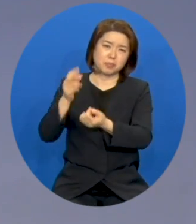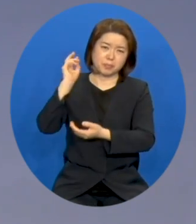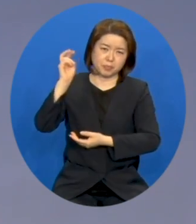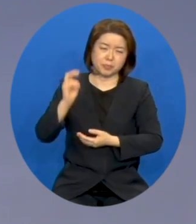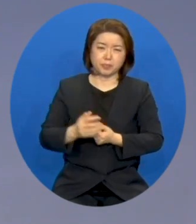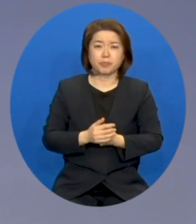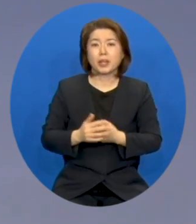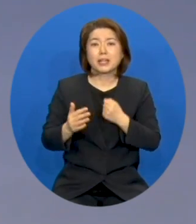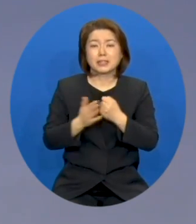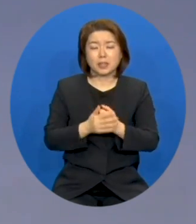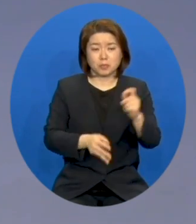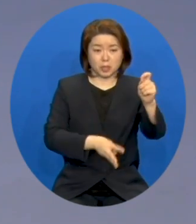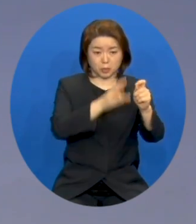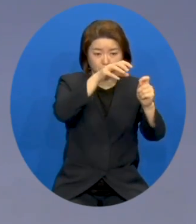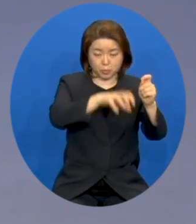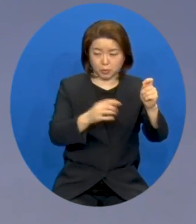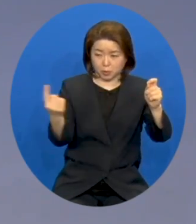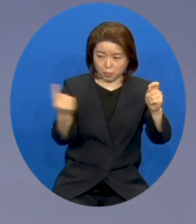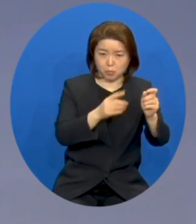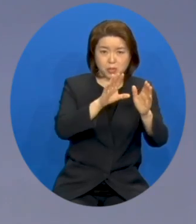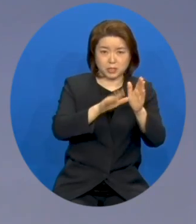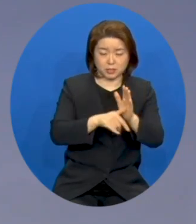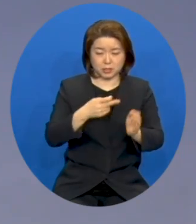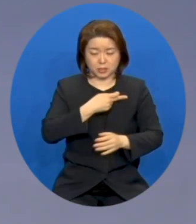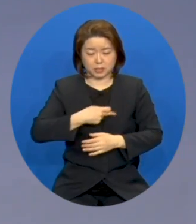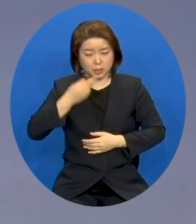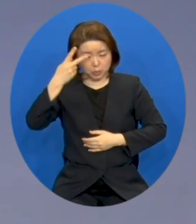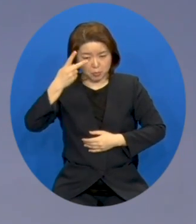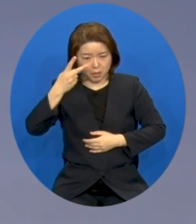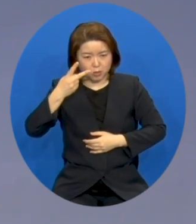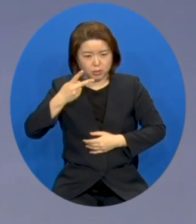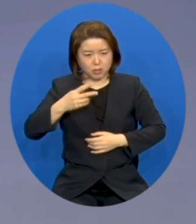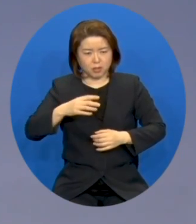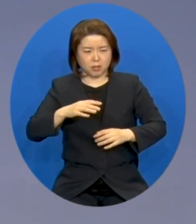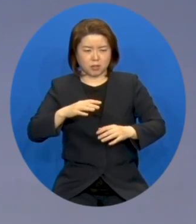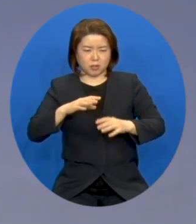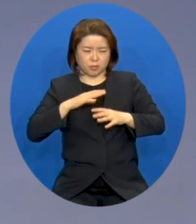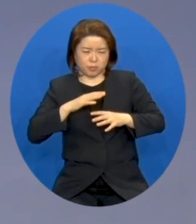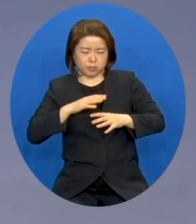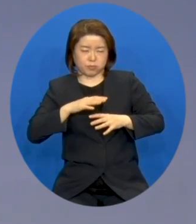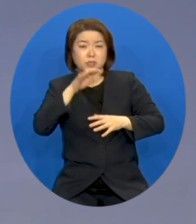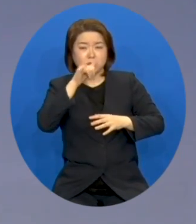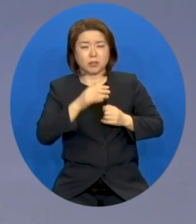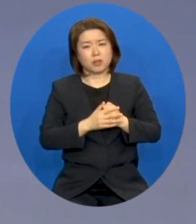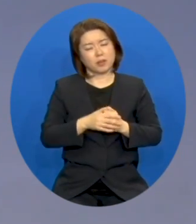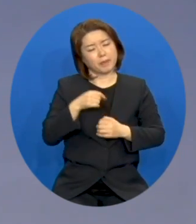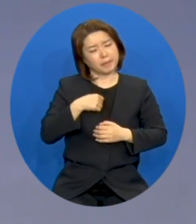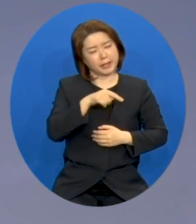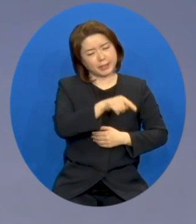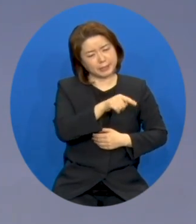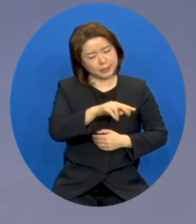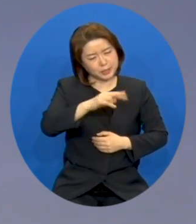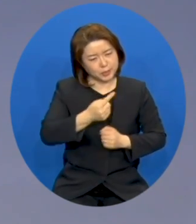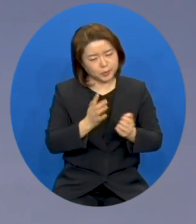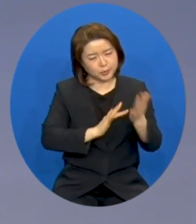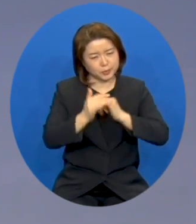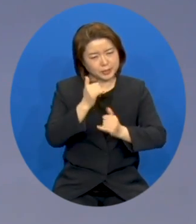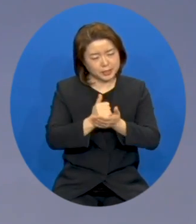그래서 고린도에 왔을 때 사도 바울은 대단히 두려웠다고 그랬습니다. 과연 내가 여기서도